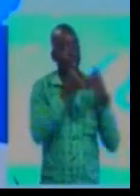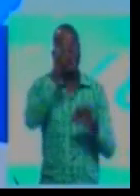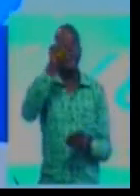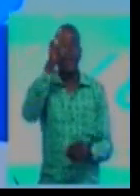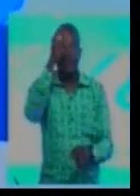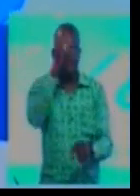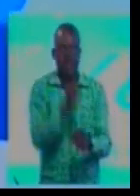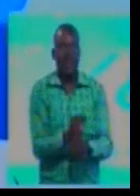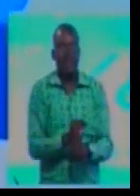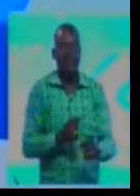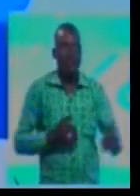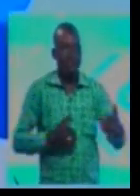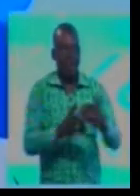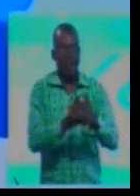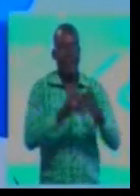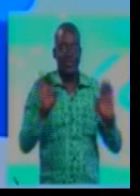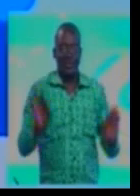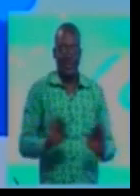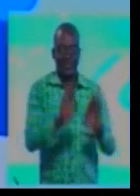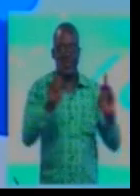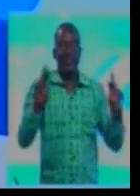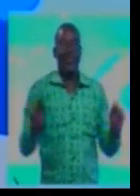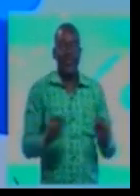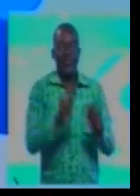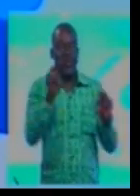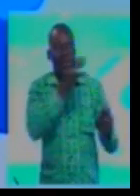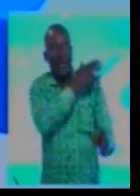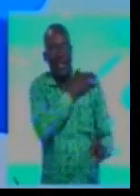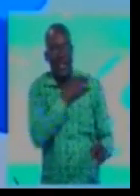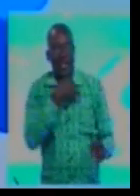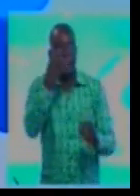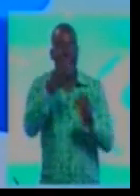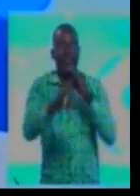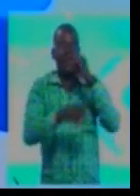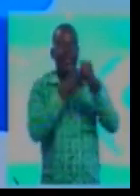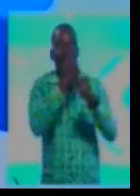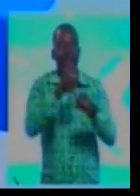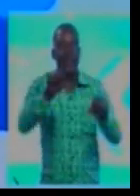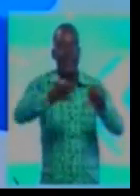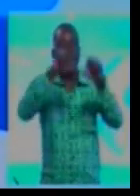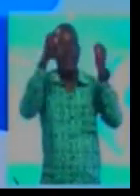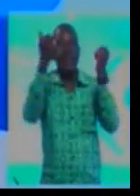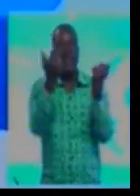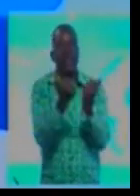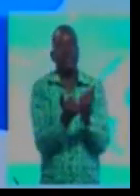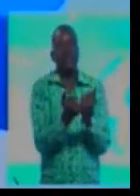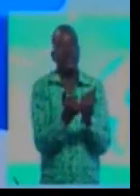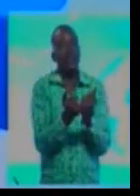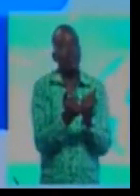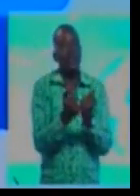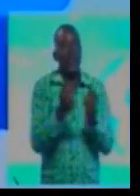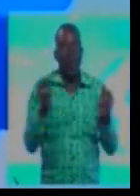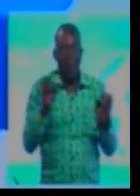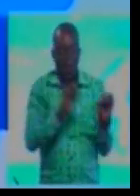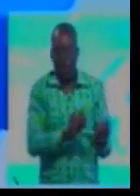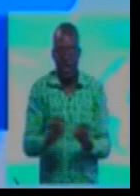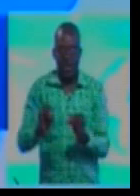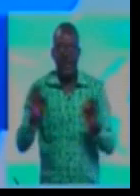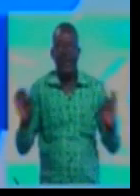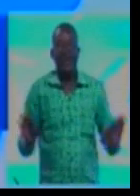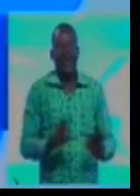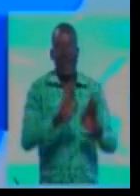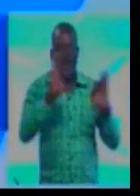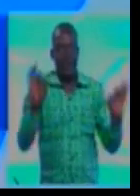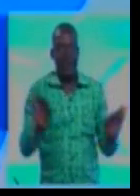ans à l'approche de la fête de Noël et de la Saint-Sylvestre. L'association Action Vitale organise la fête des poulets